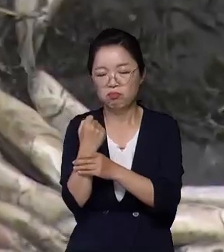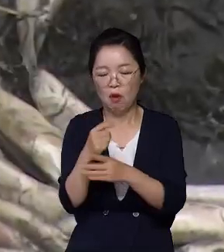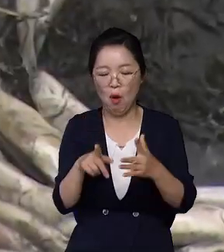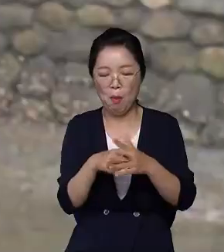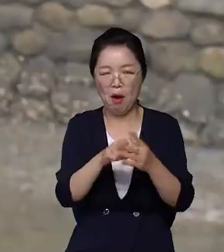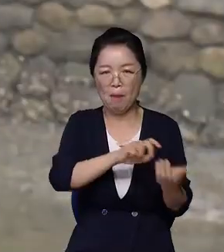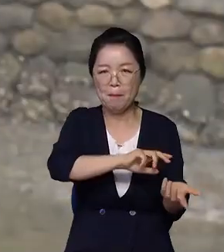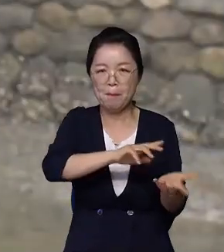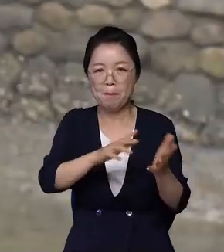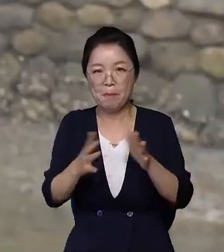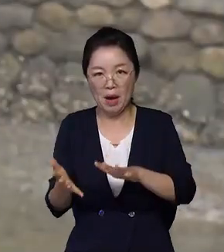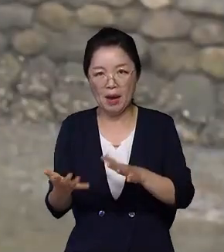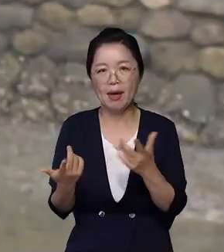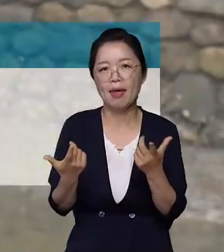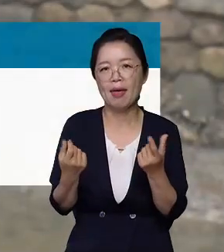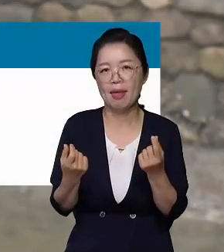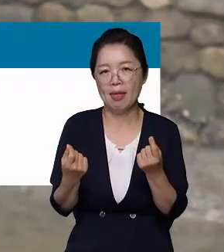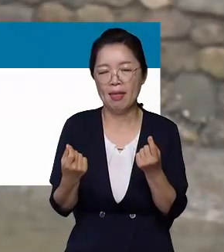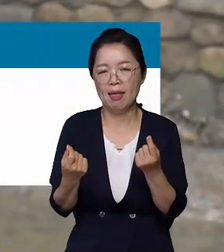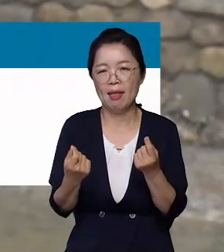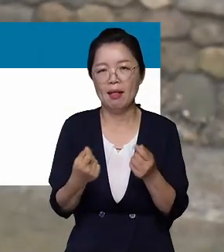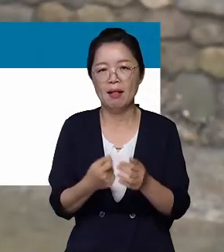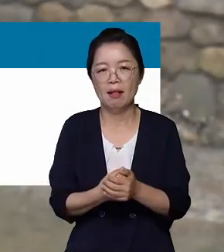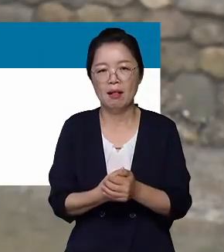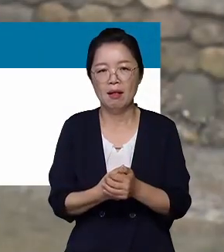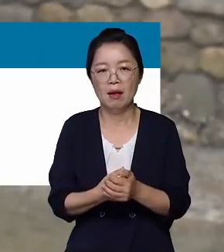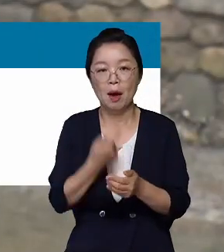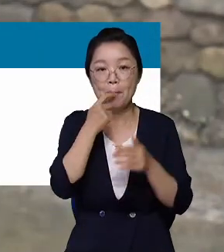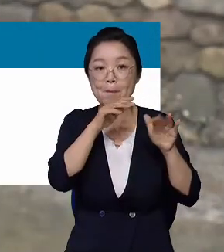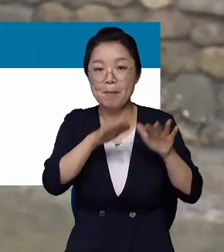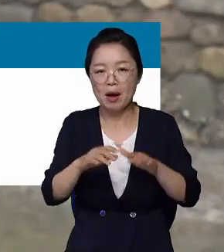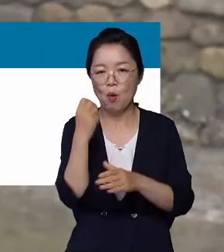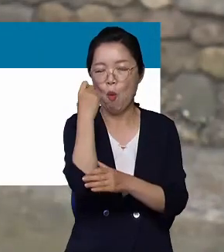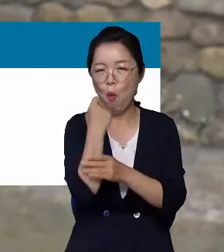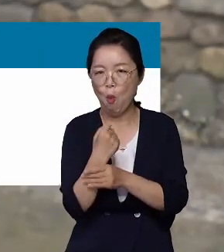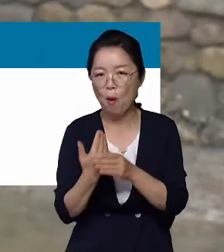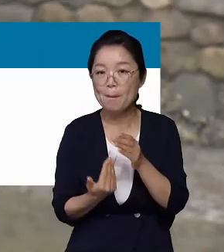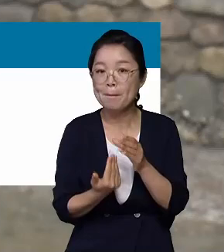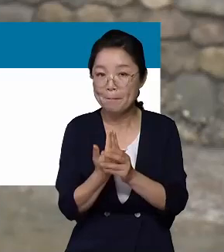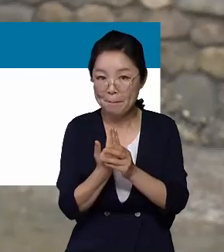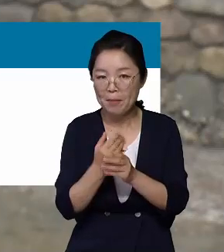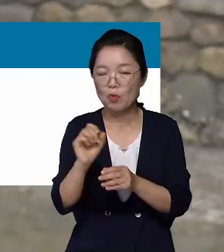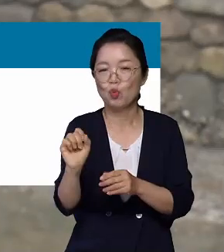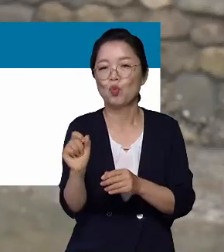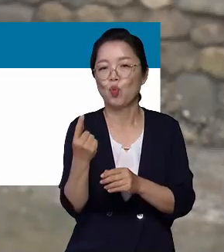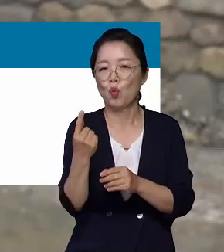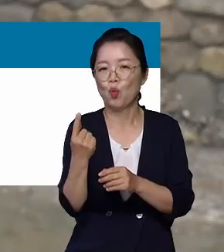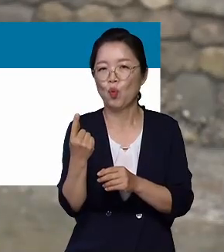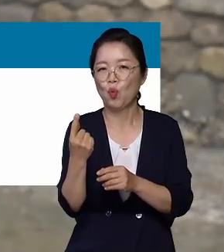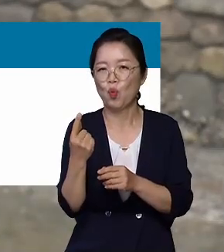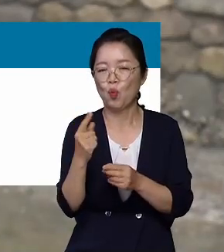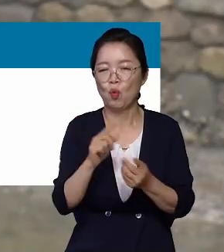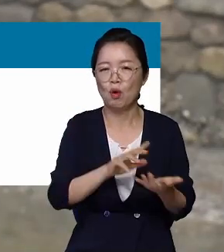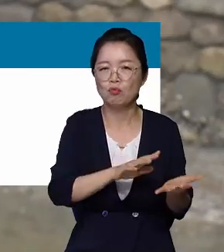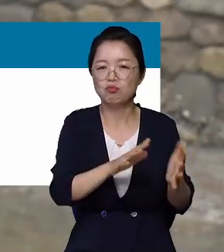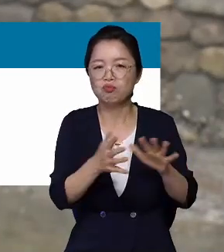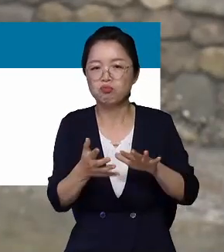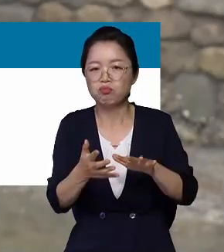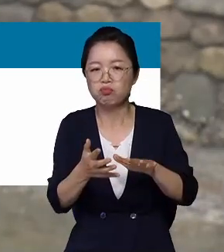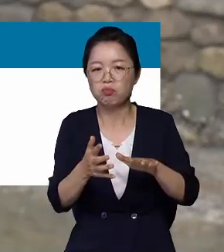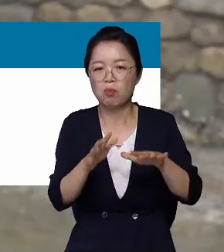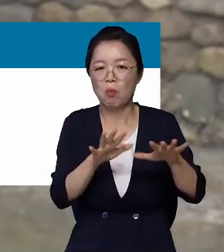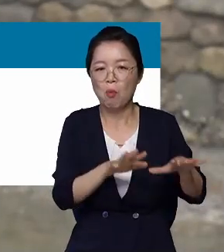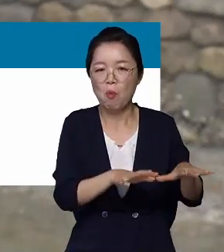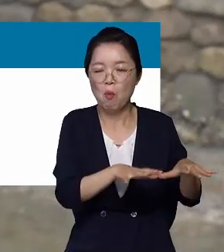추정됩니다. 빈산소 그 수계를 통과하면서 죽은 개체들이 그대로